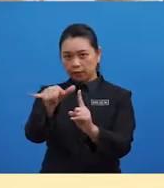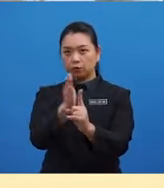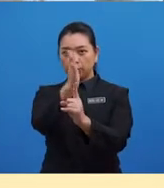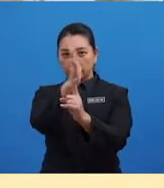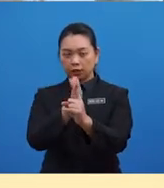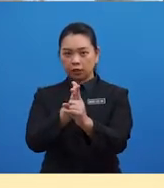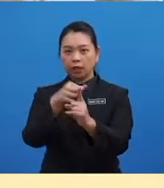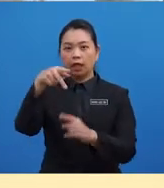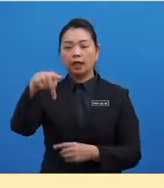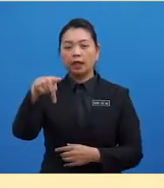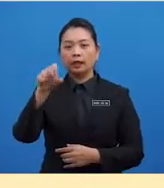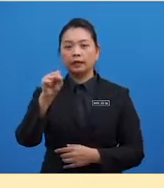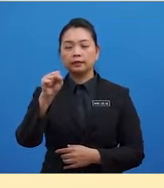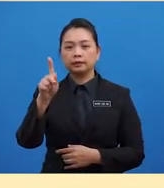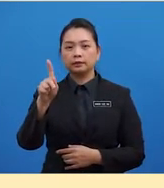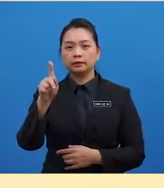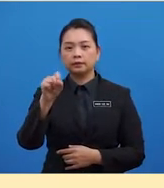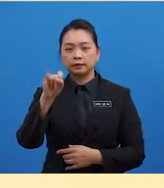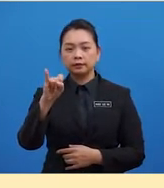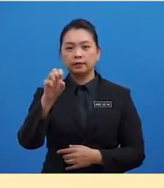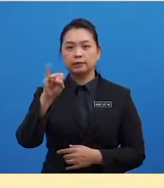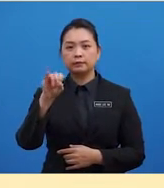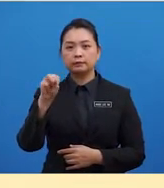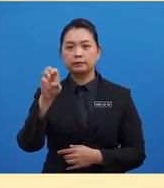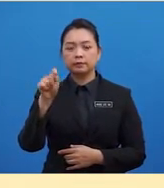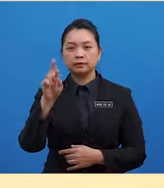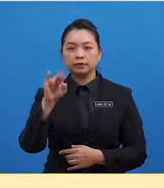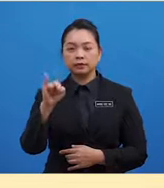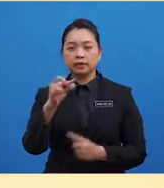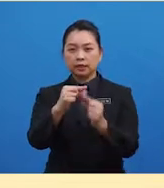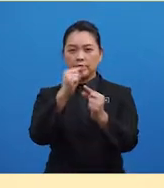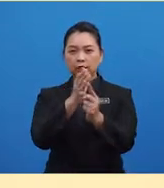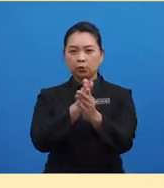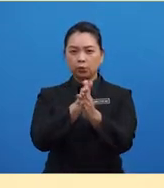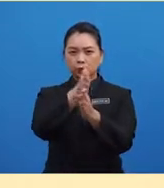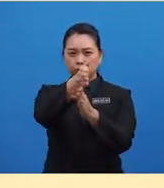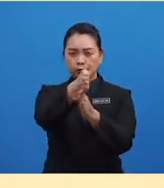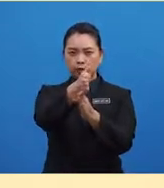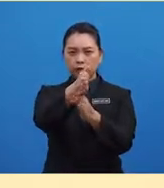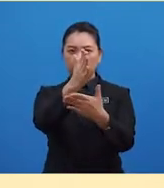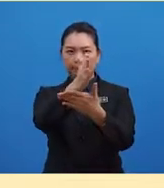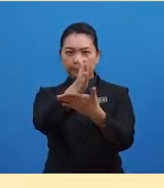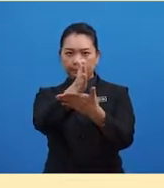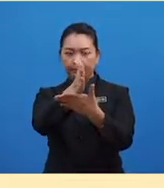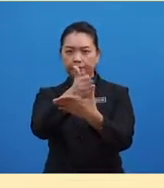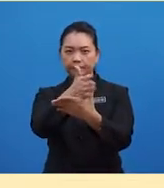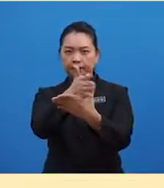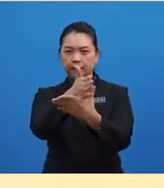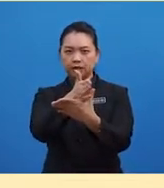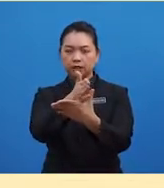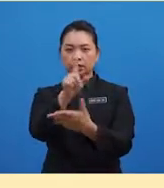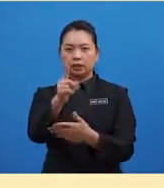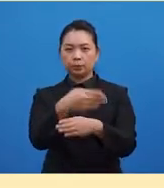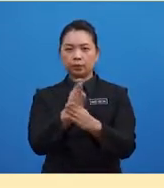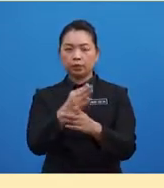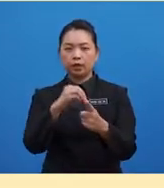simetri. Paksi simetri ialah garis lurus yang membahagikan sesuatu bentuk atau gambar